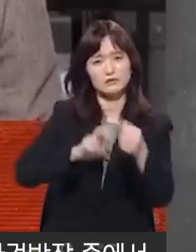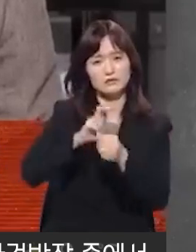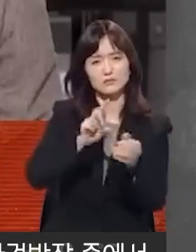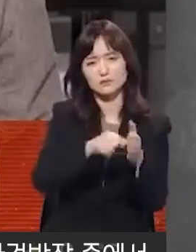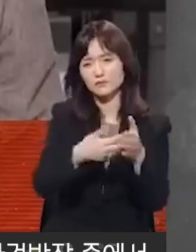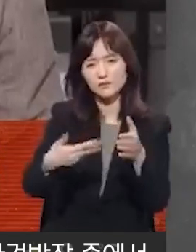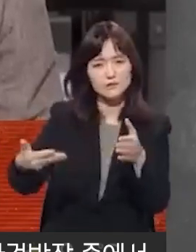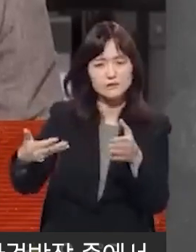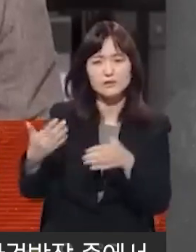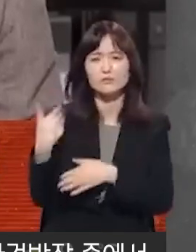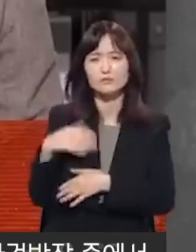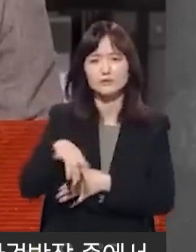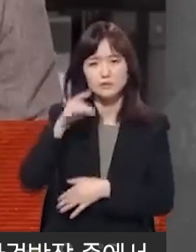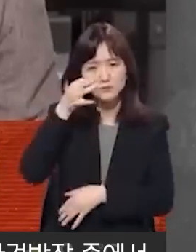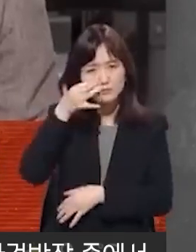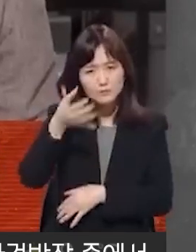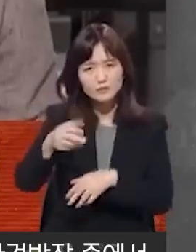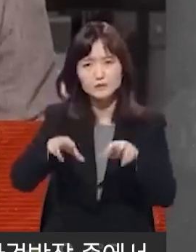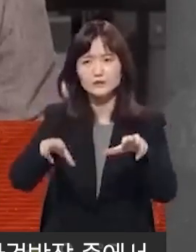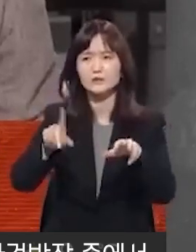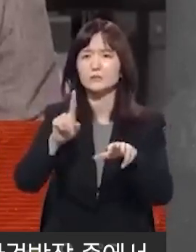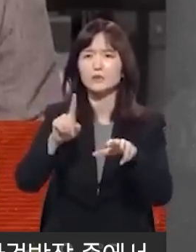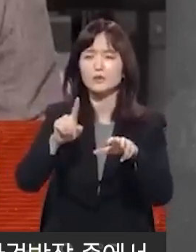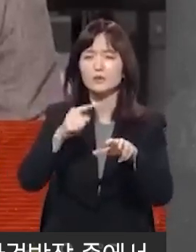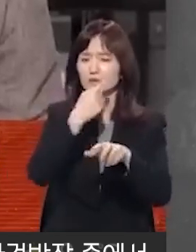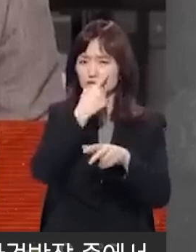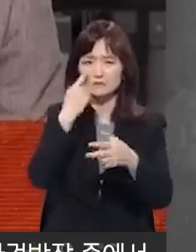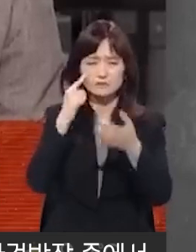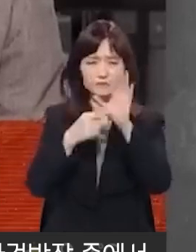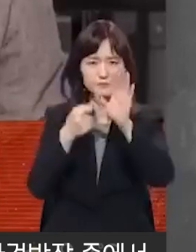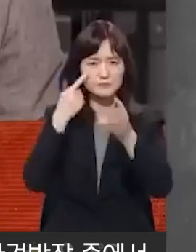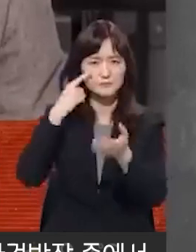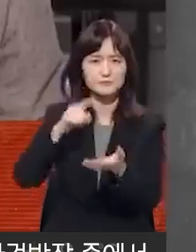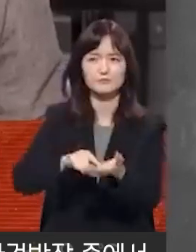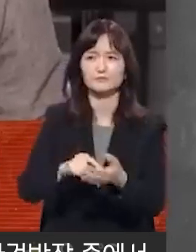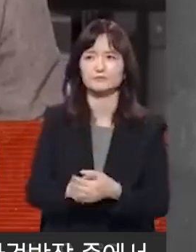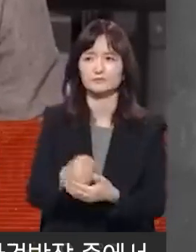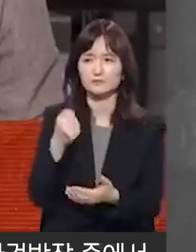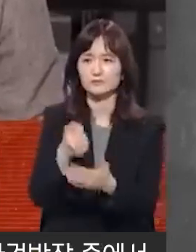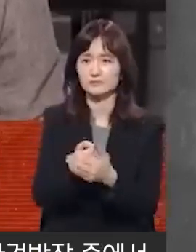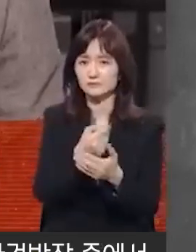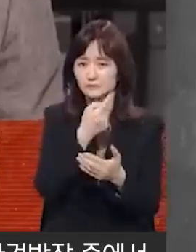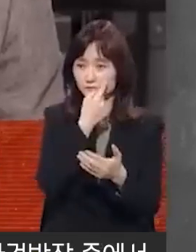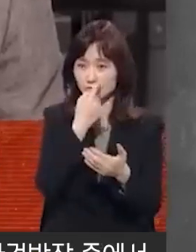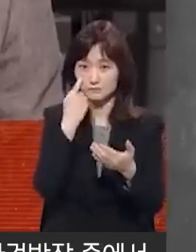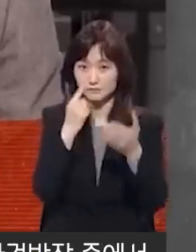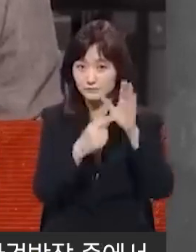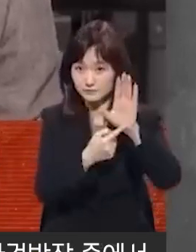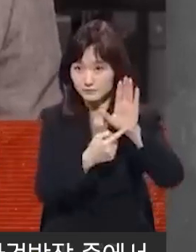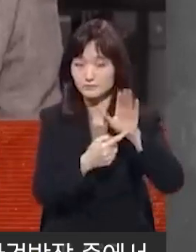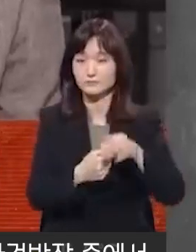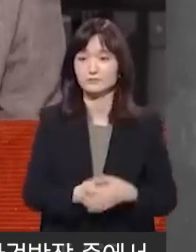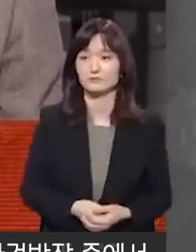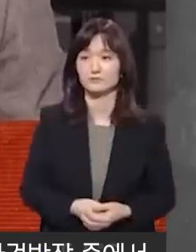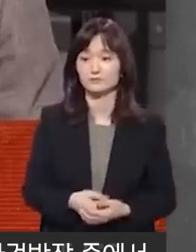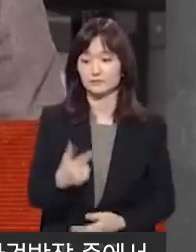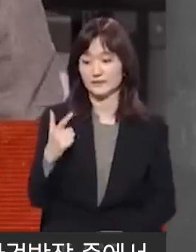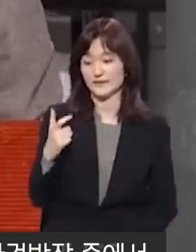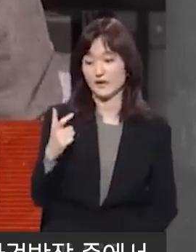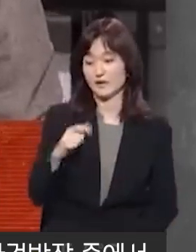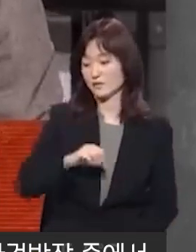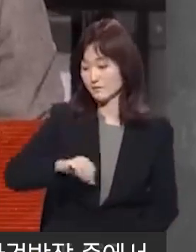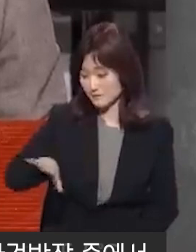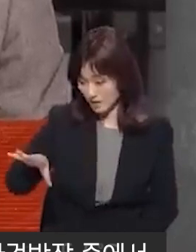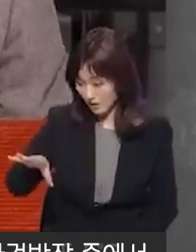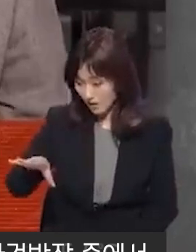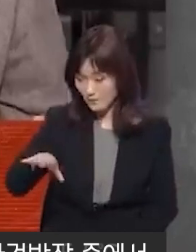처음 보여드린 것처럼 이제서야 뭔가 단서가 나온 거 아닙니까? 결정적인 단서가 나온 거죠. 그 잃어버린 총기를